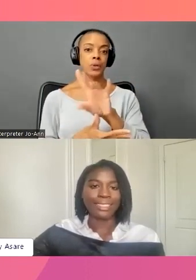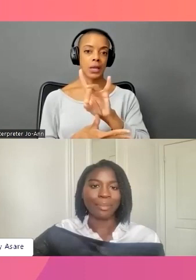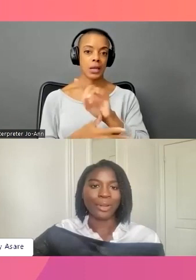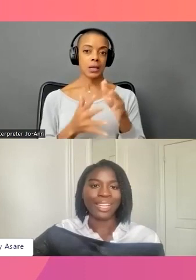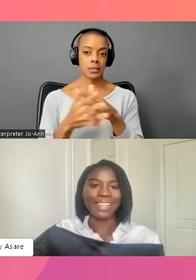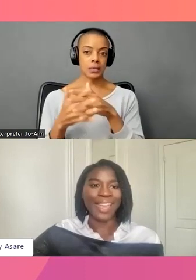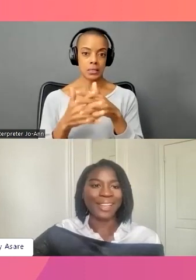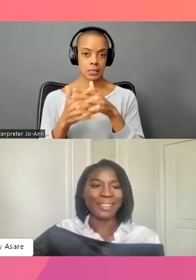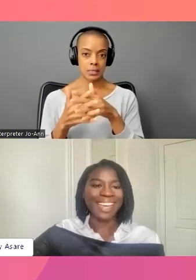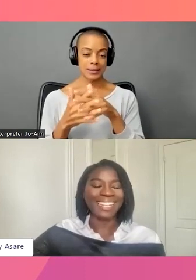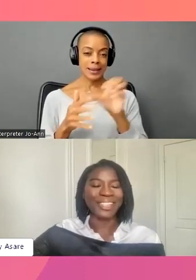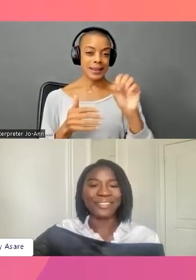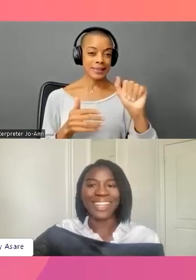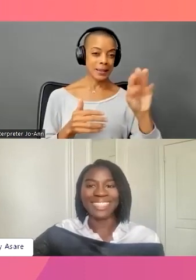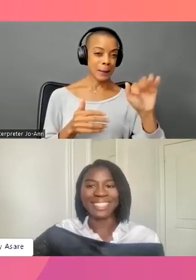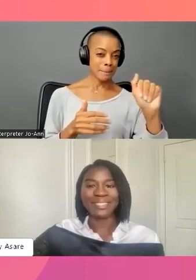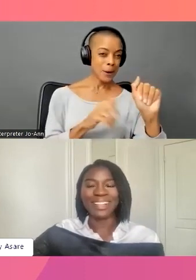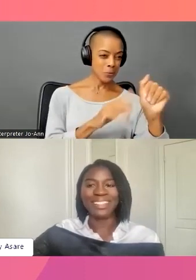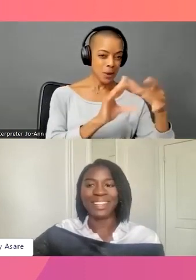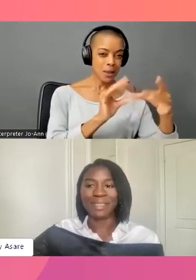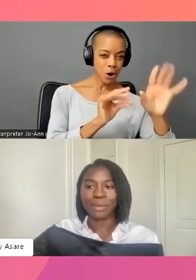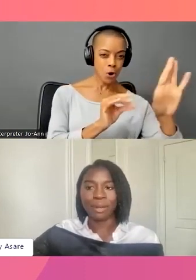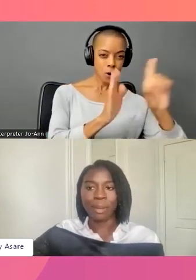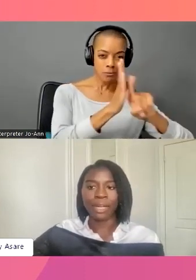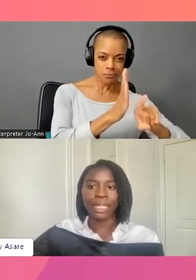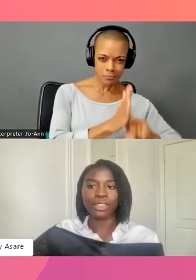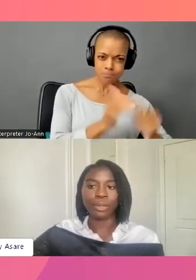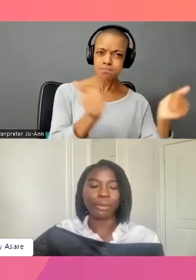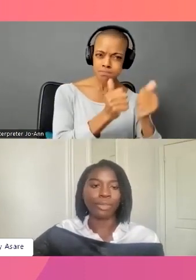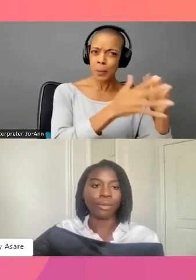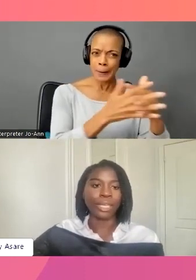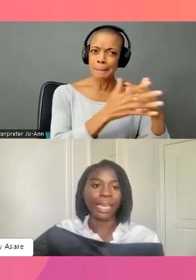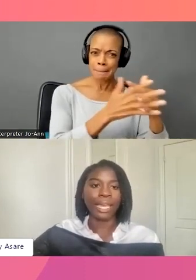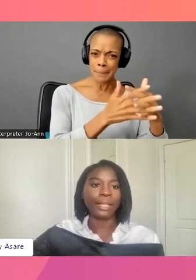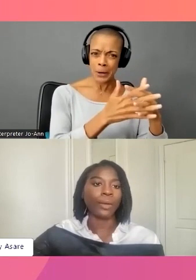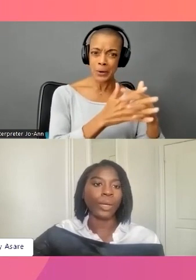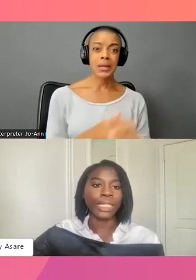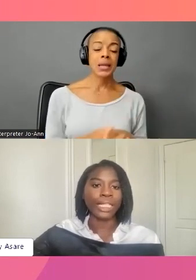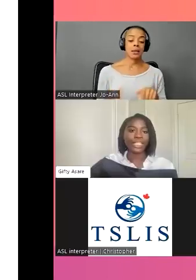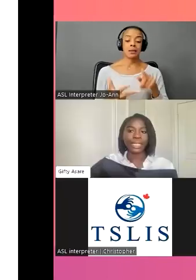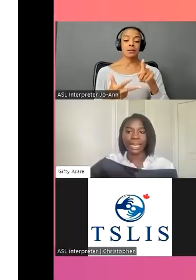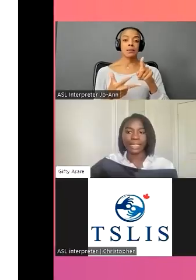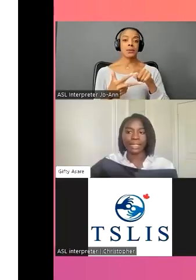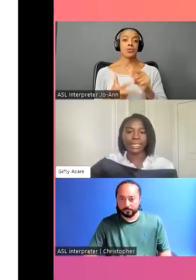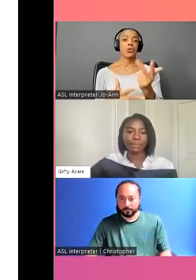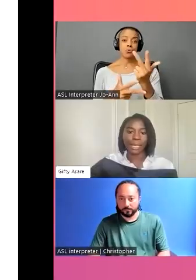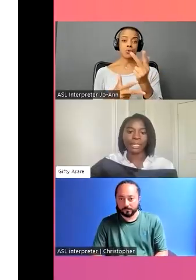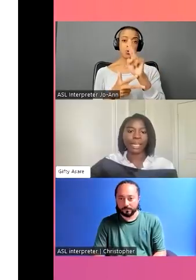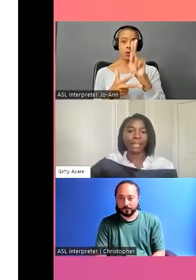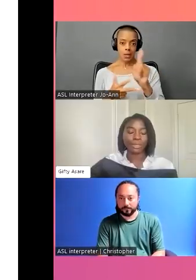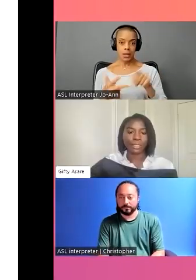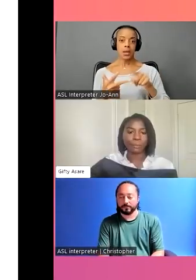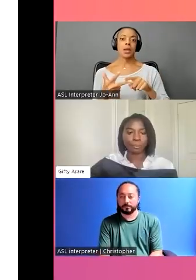articles étudiés provenaient des États-Unis et je crois qu'on a déjà vu